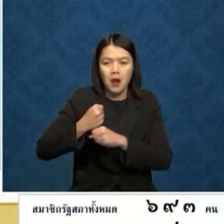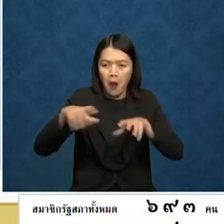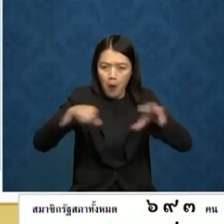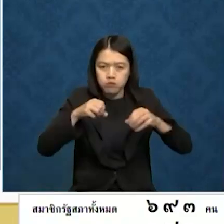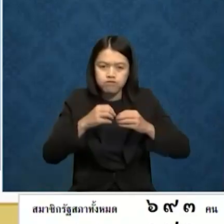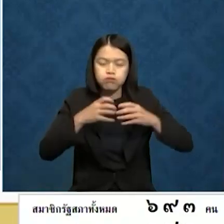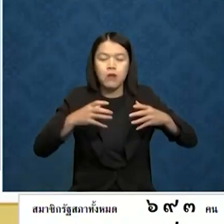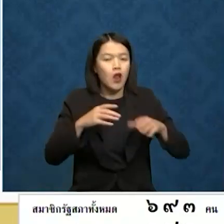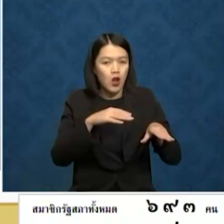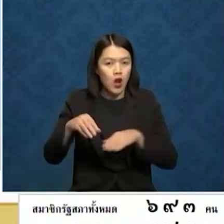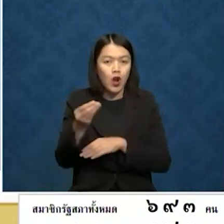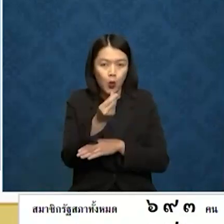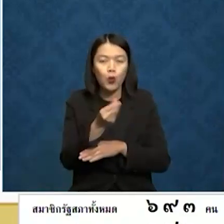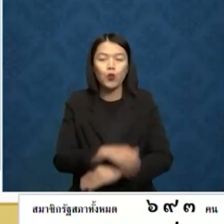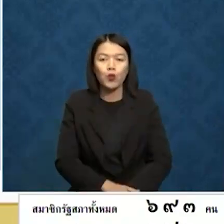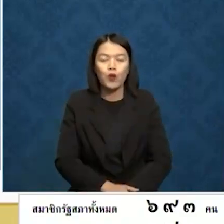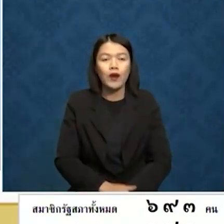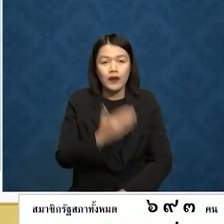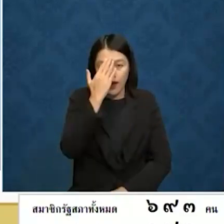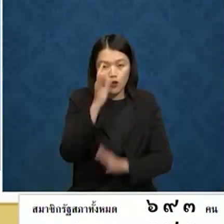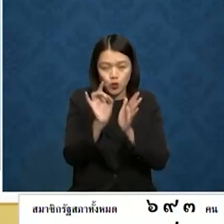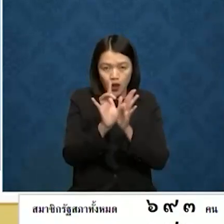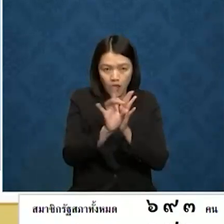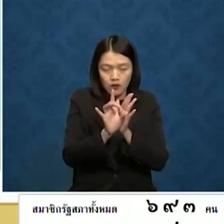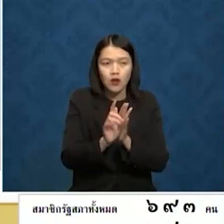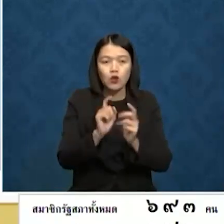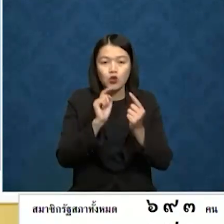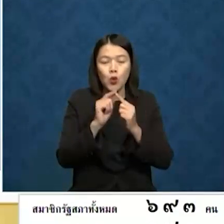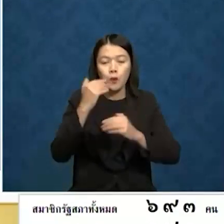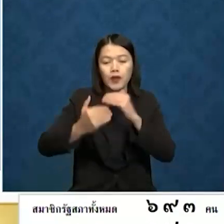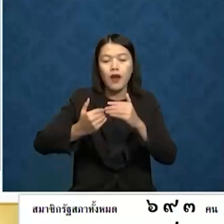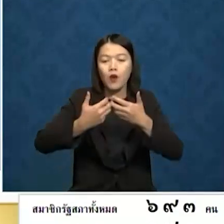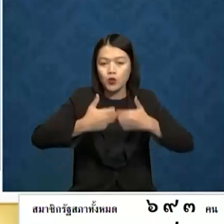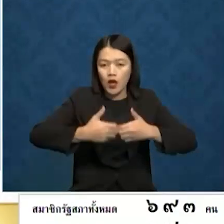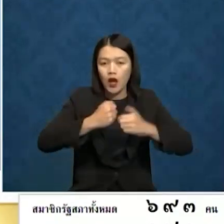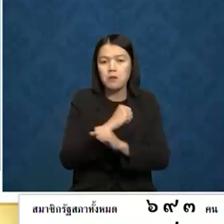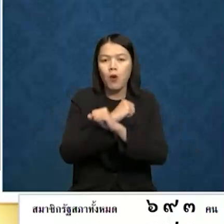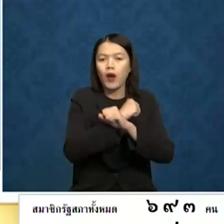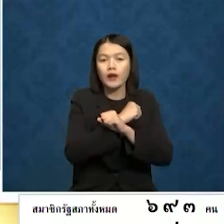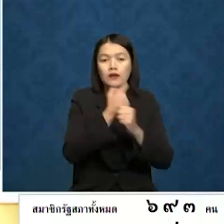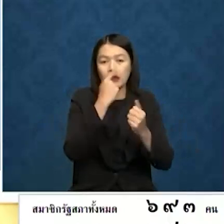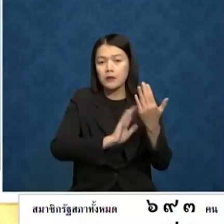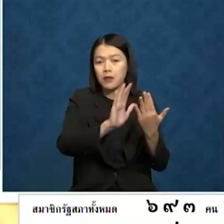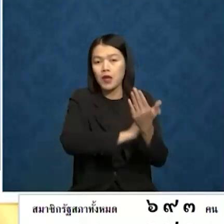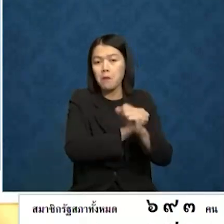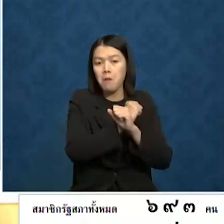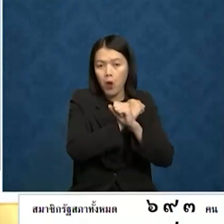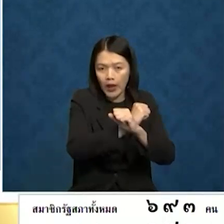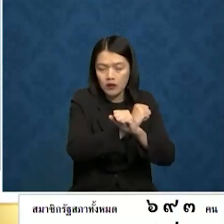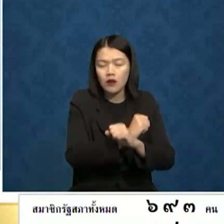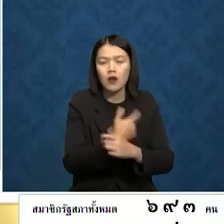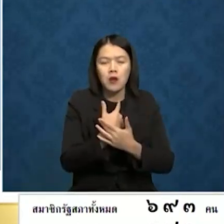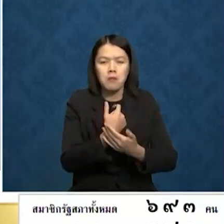วดเร็วนะครับสุดท้ายนะครับหน้าสุดท้ายเรื่องของการพัฒนาอุตสาหกรรมป้องกันประเทศนะครับเนื่องจากความ